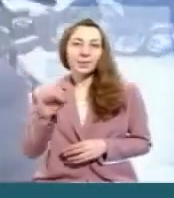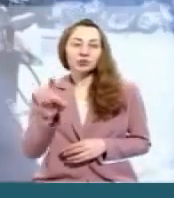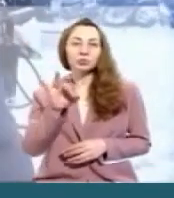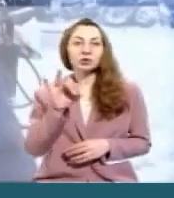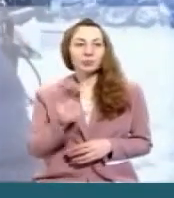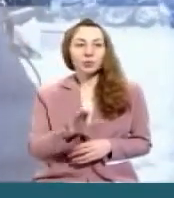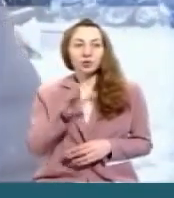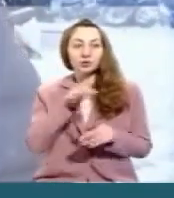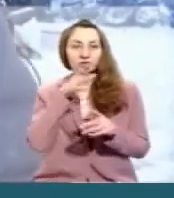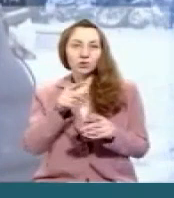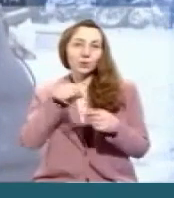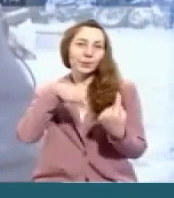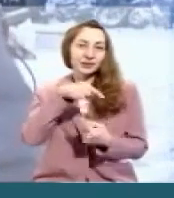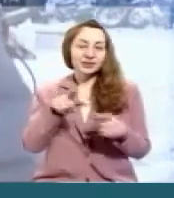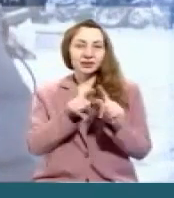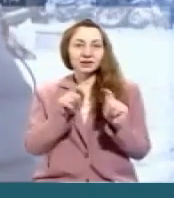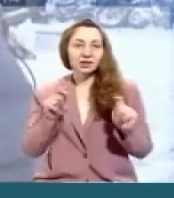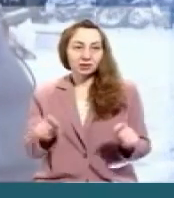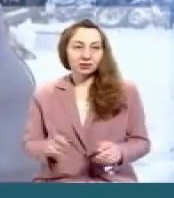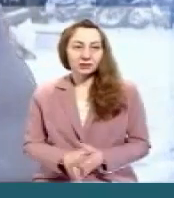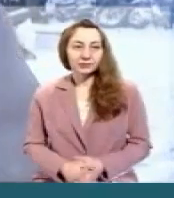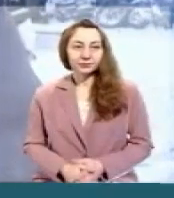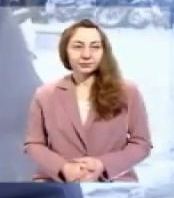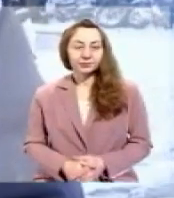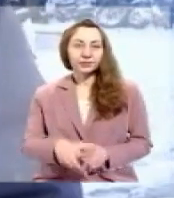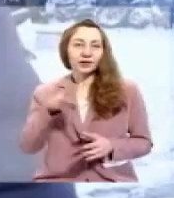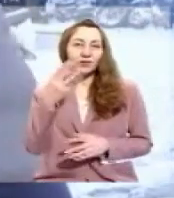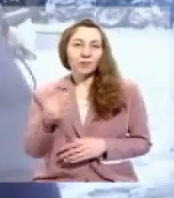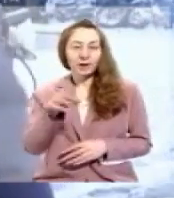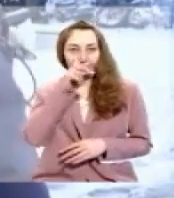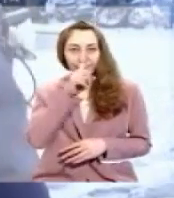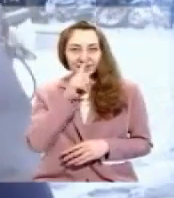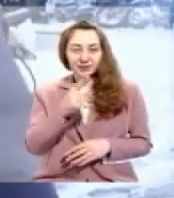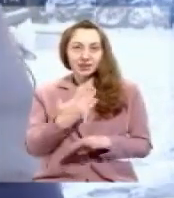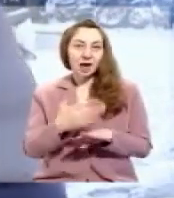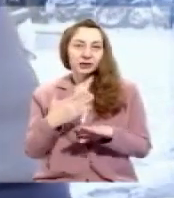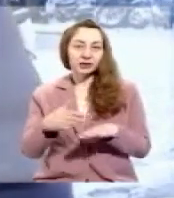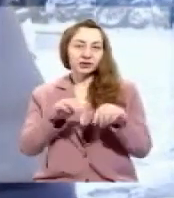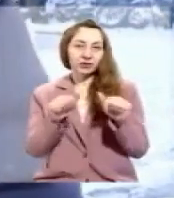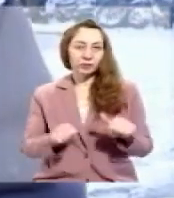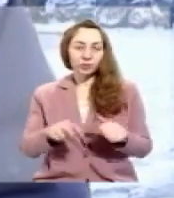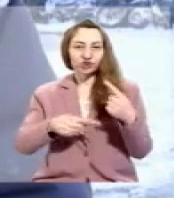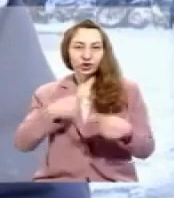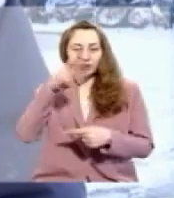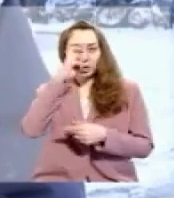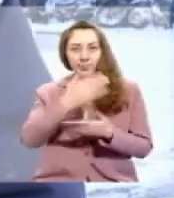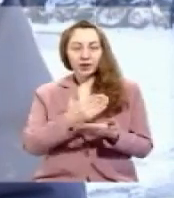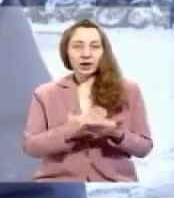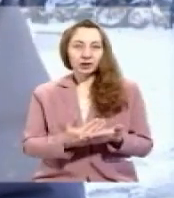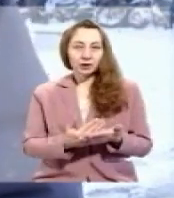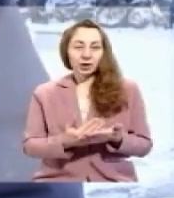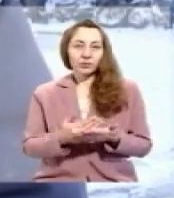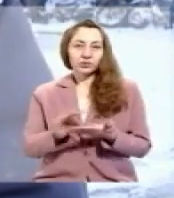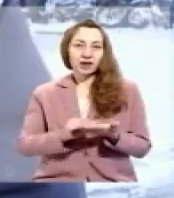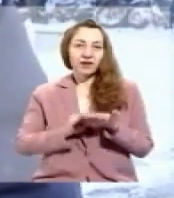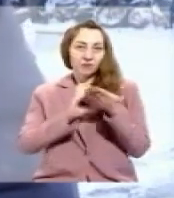бизнесін қабілетіне қарай икемдеген. В этом году, в 23 году, в мае месяце я кредитовался. Осы жылы жас кәсіпкерлерге арналған бағдарлама бар